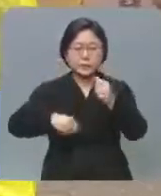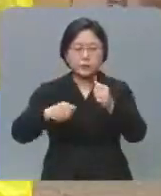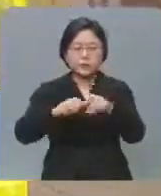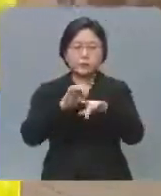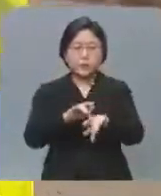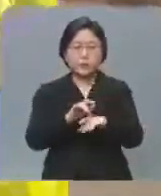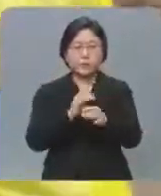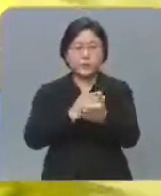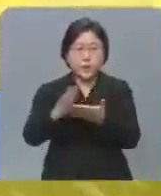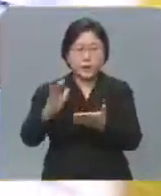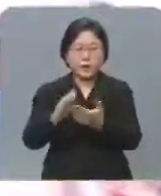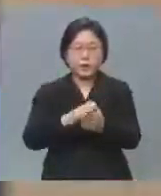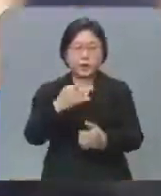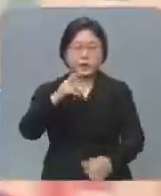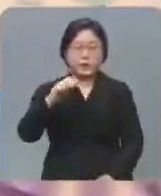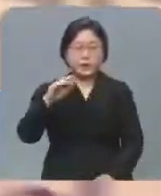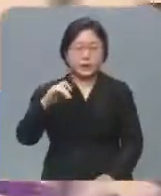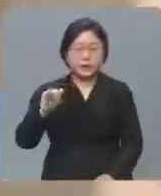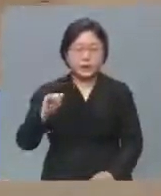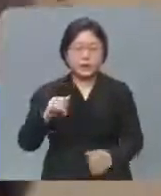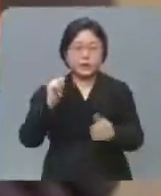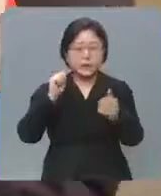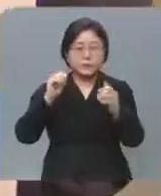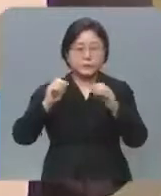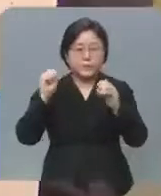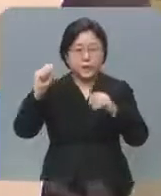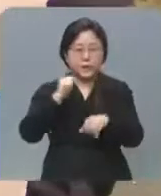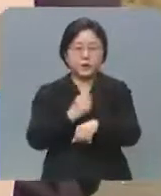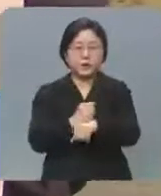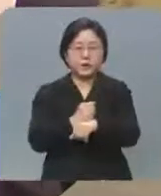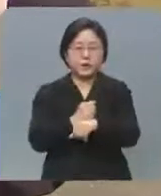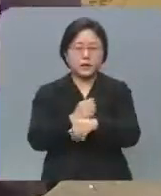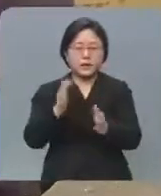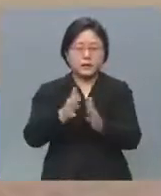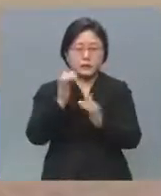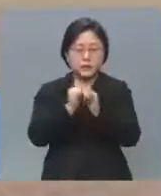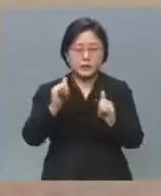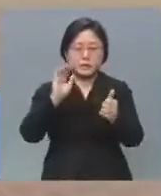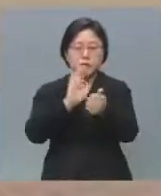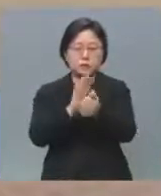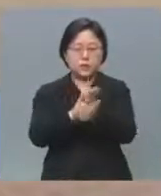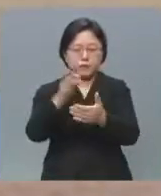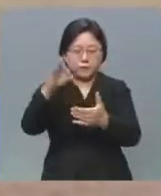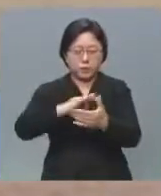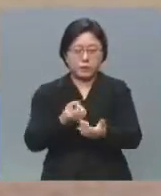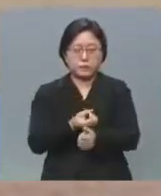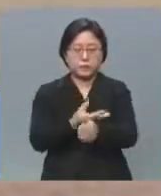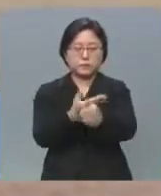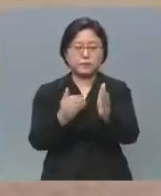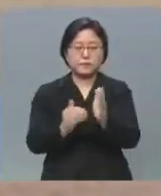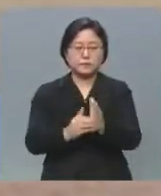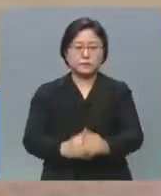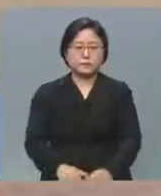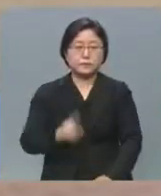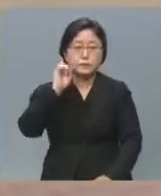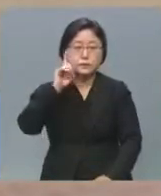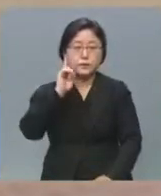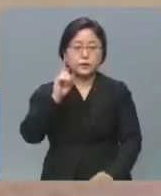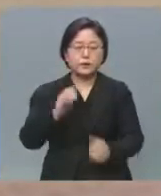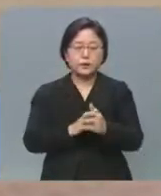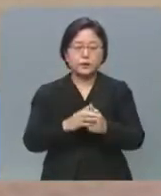쫓는 미얀마의 풍습, 딴봉띠 집회와 미얀마 시민들을 응원하는 모금 전달식이 열렸습니다. 내일은